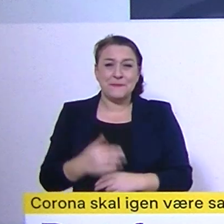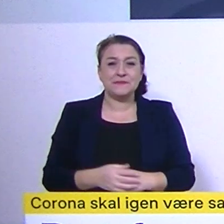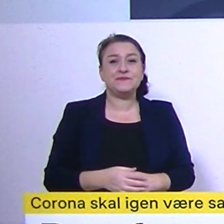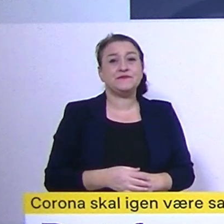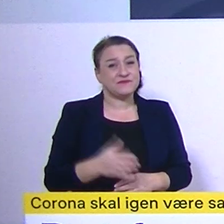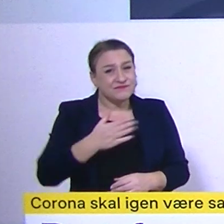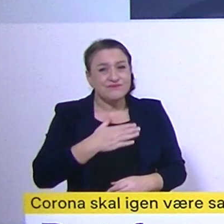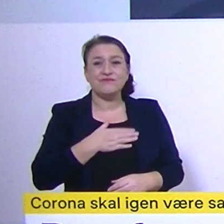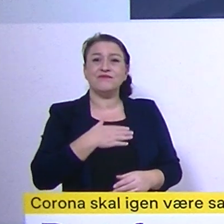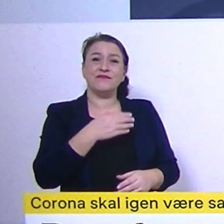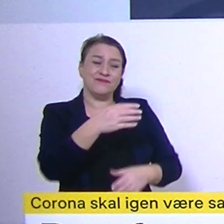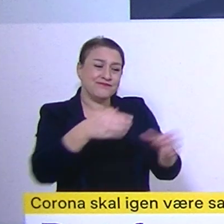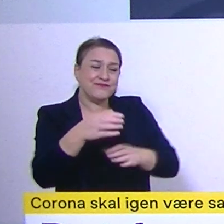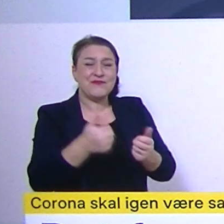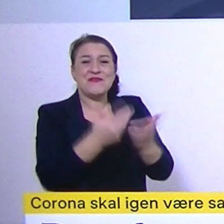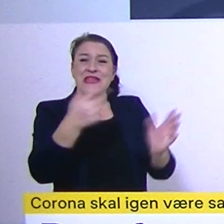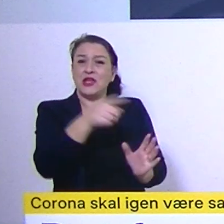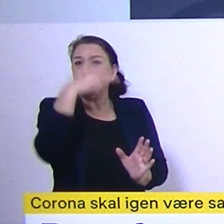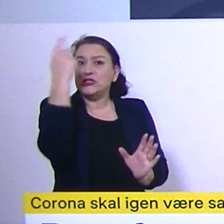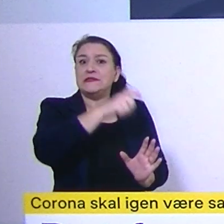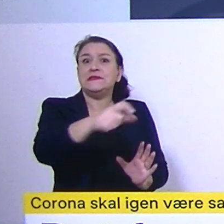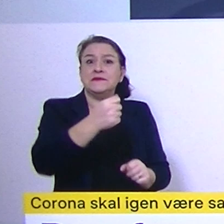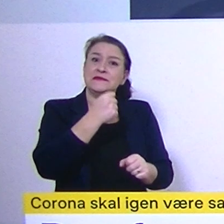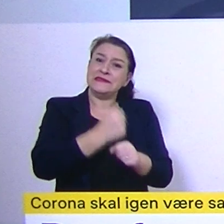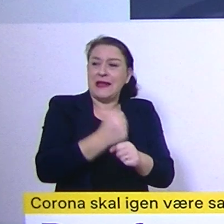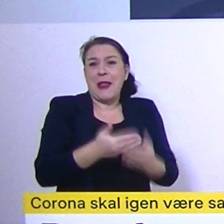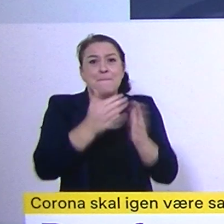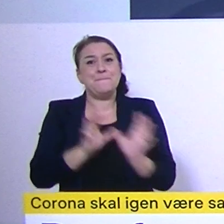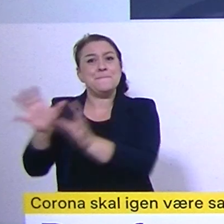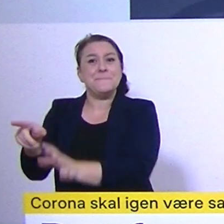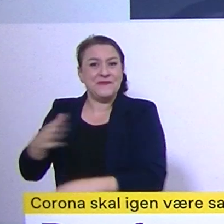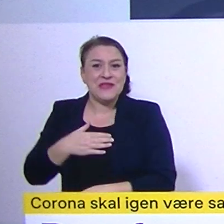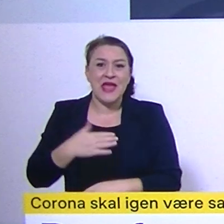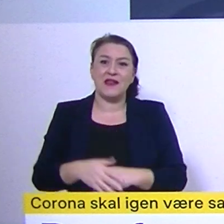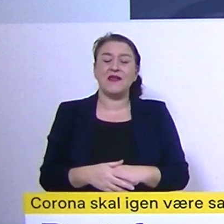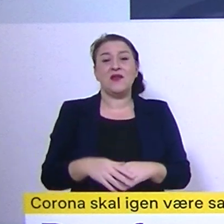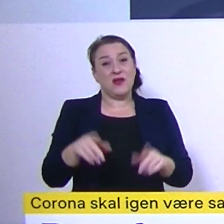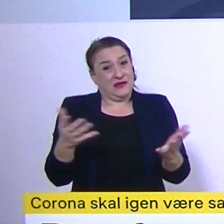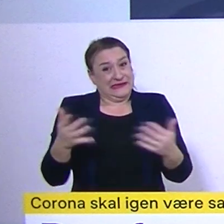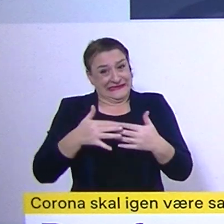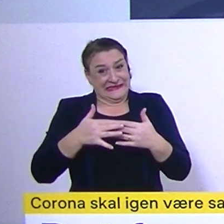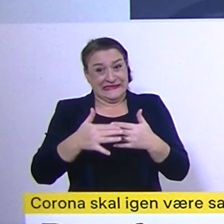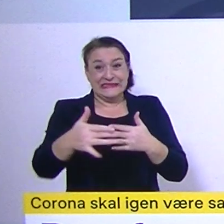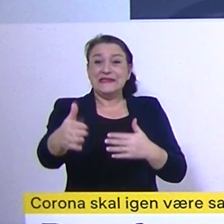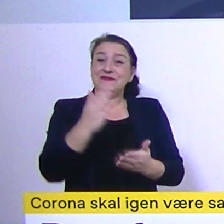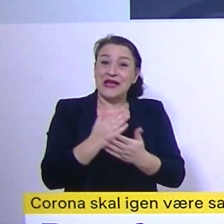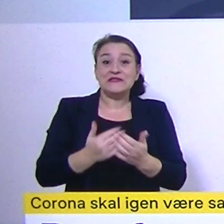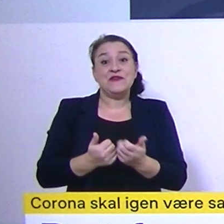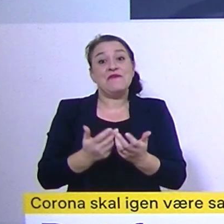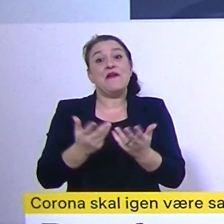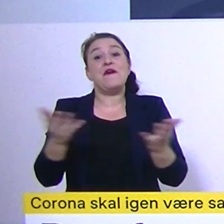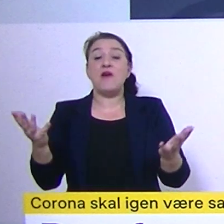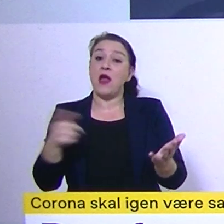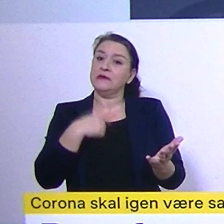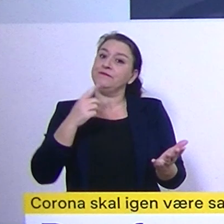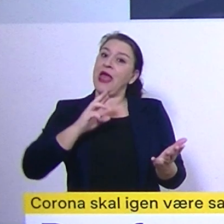omsorgsopgaverne i vores samfund, så der også i fremtiden er folk til at tage sig af os, når vi bliver gamle. Hverken det